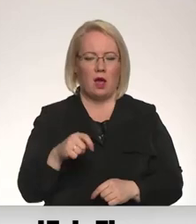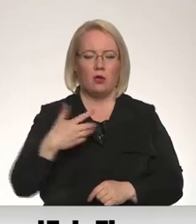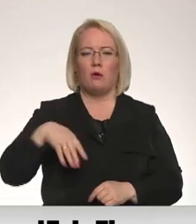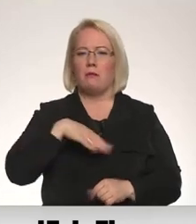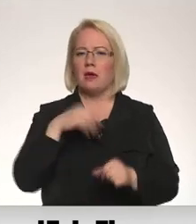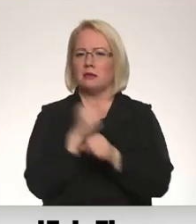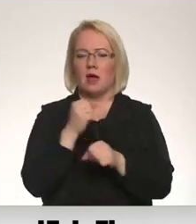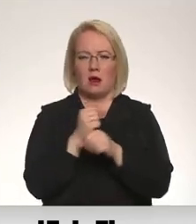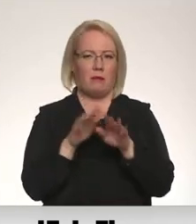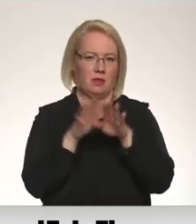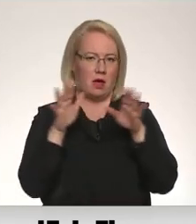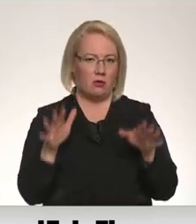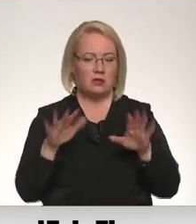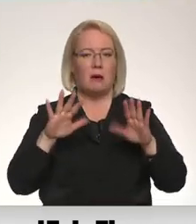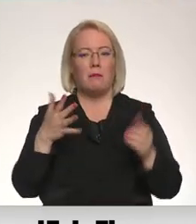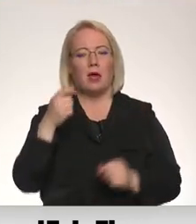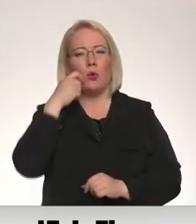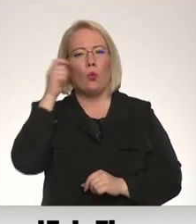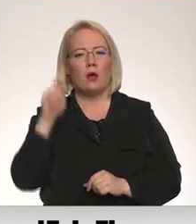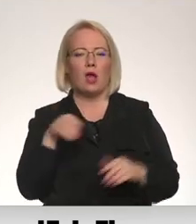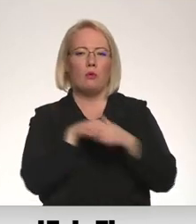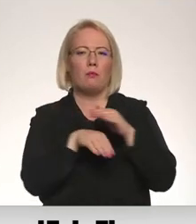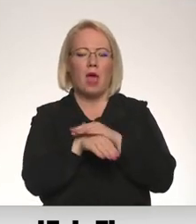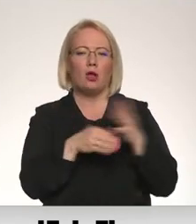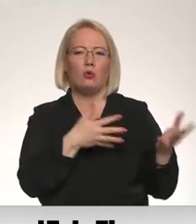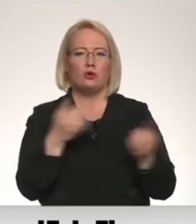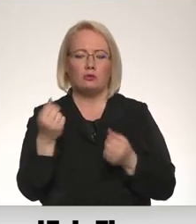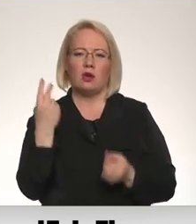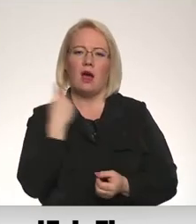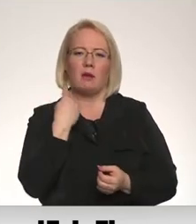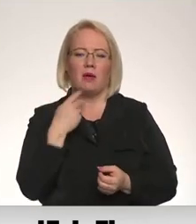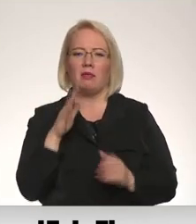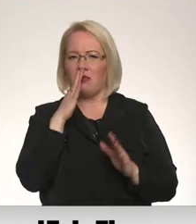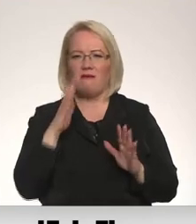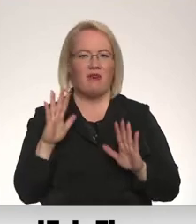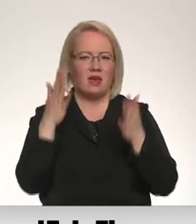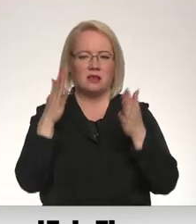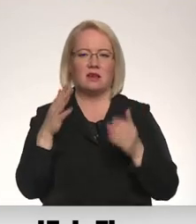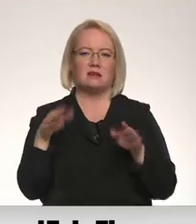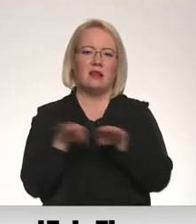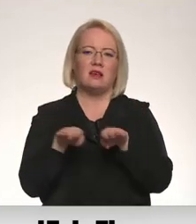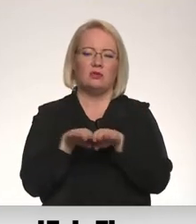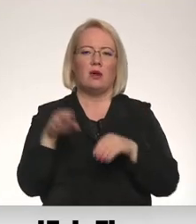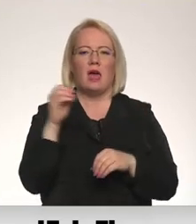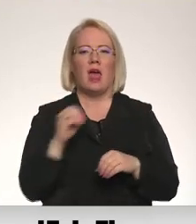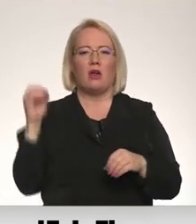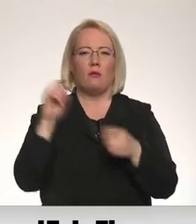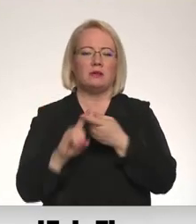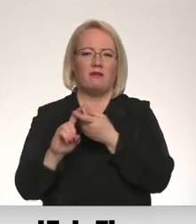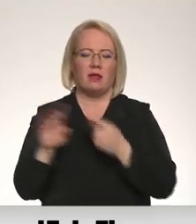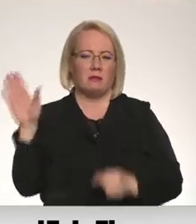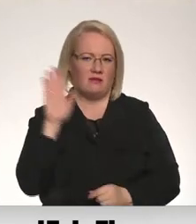daudz ko. Diemžēl ar Ukraiņu bēgļu uzņemšanu Lielbritānijai nesūgas tik labi kā Eiropas Savienības